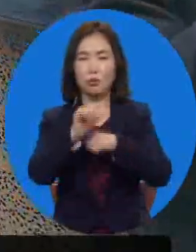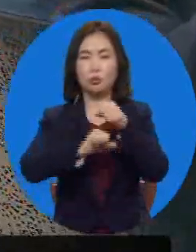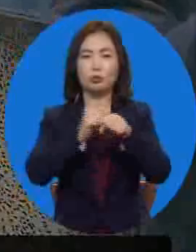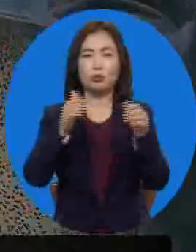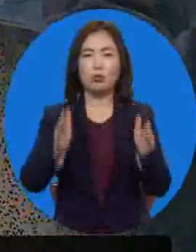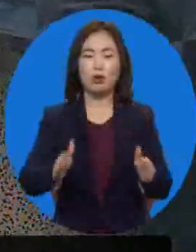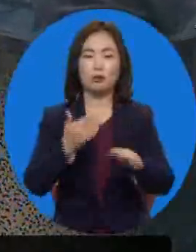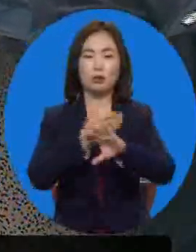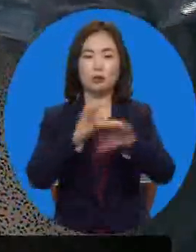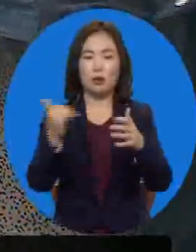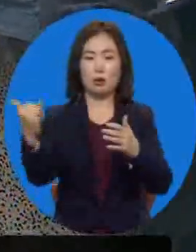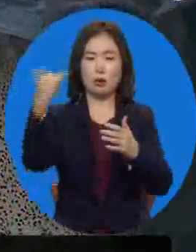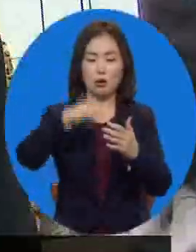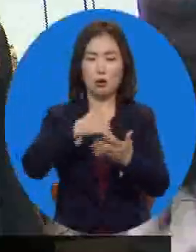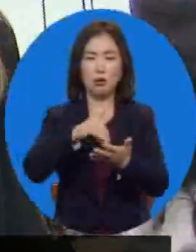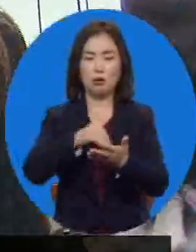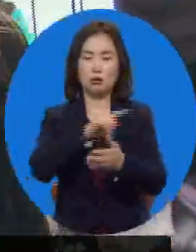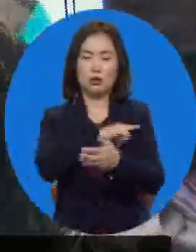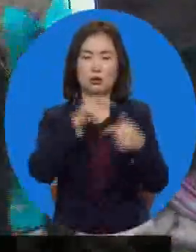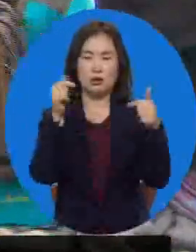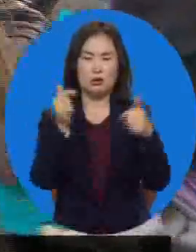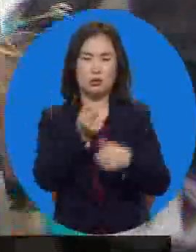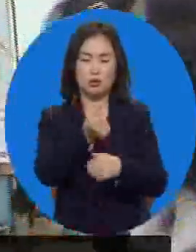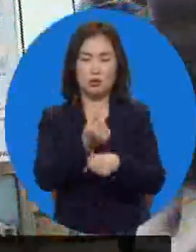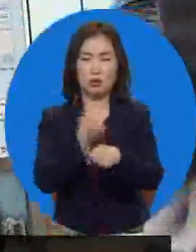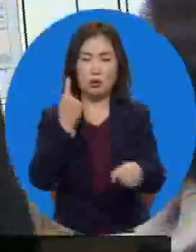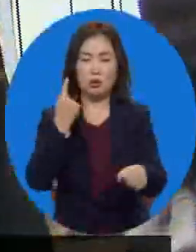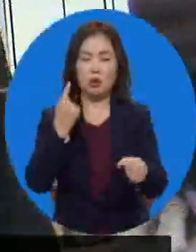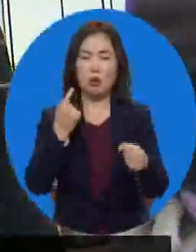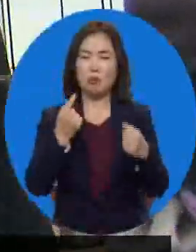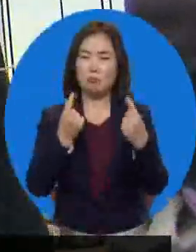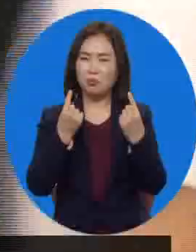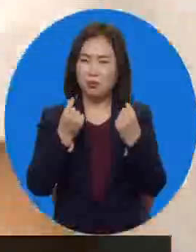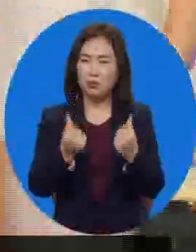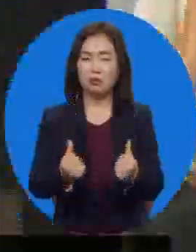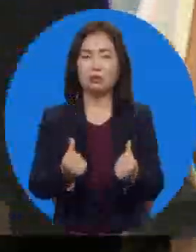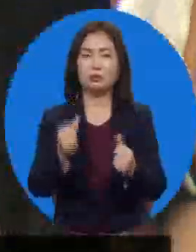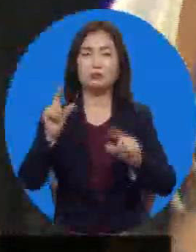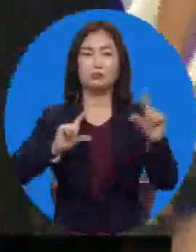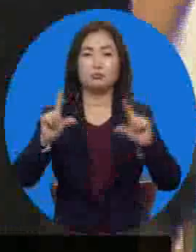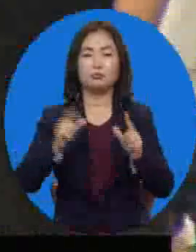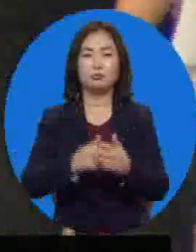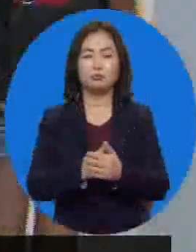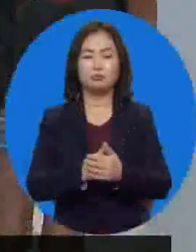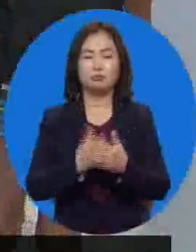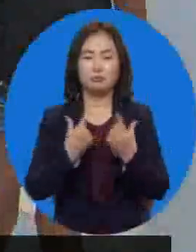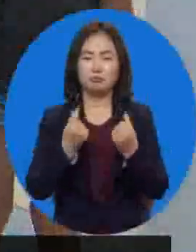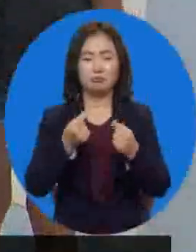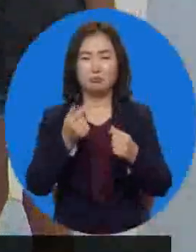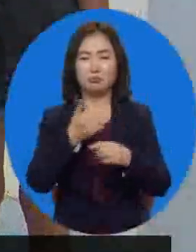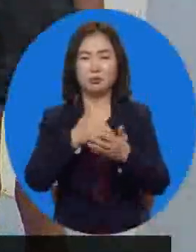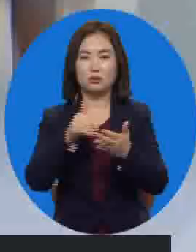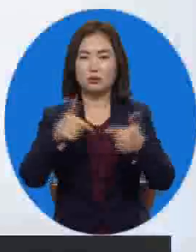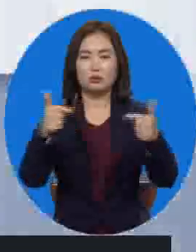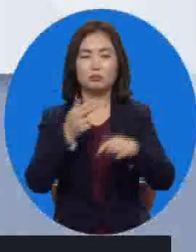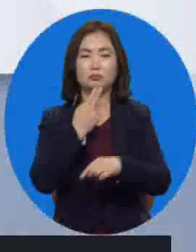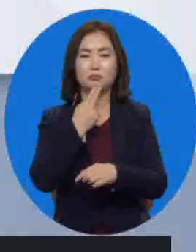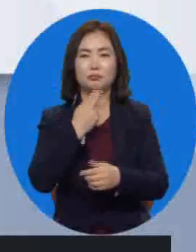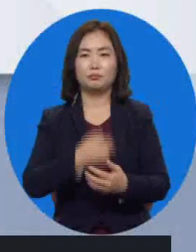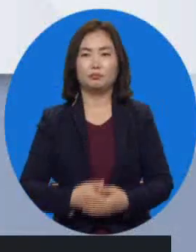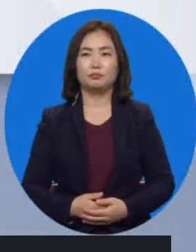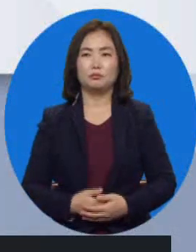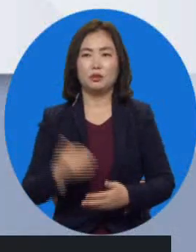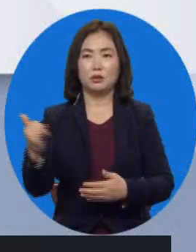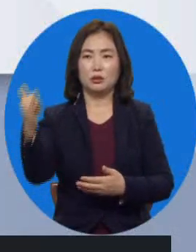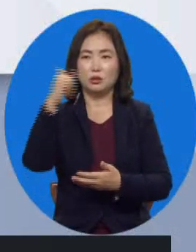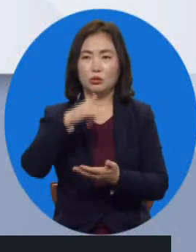동안 외국인 관광 경에 가장 적었던 지난해와 거의 비슷한 추세를 보이며 제자리걸음을 하고 있습니다 이 꼭